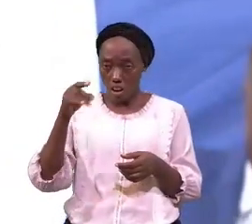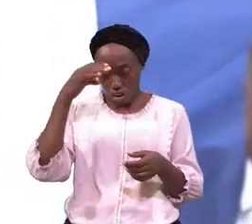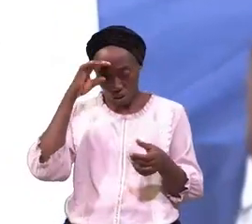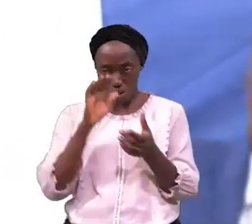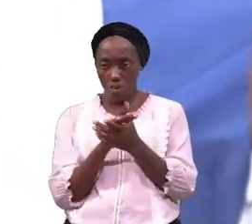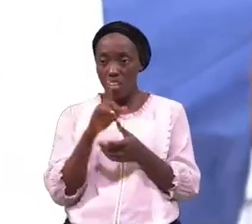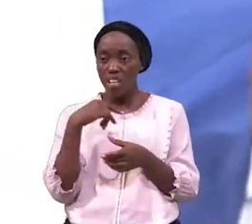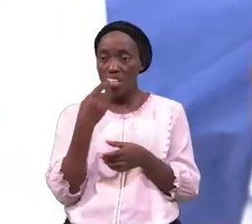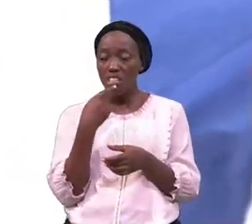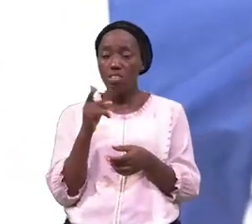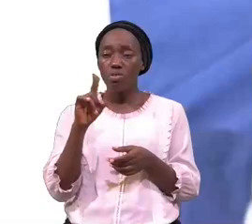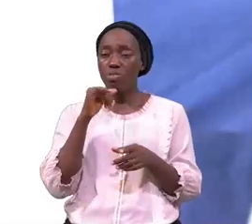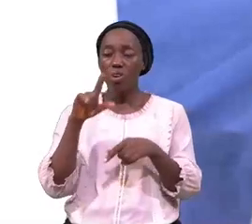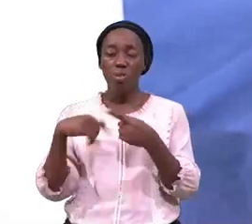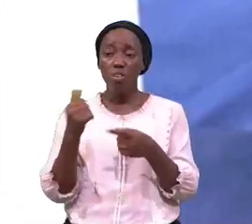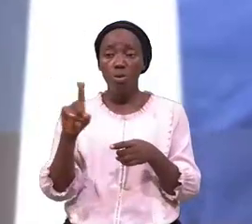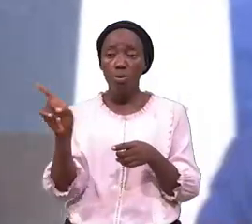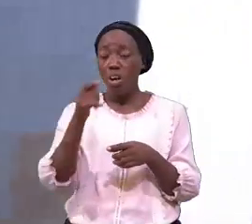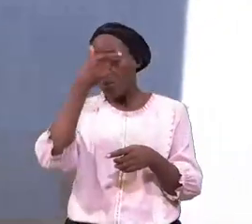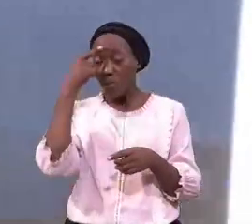Et mon mari dit, tu n'iras nulle part.